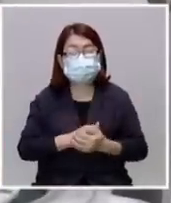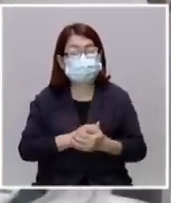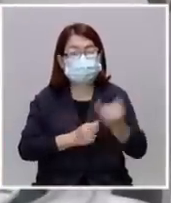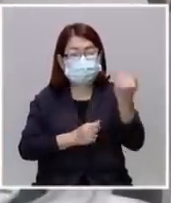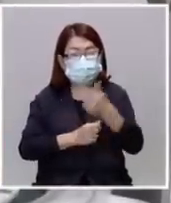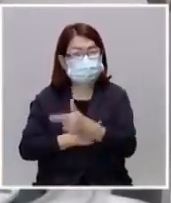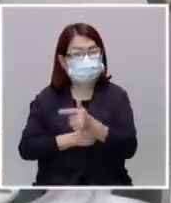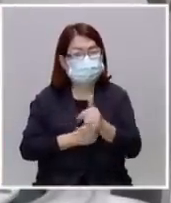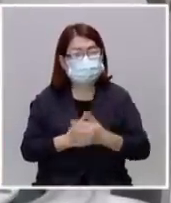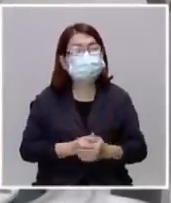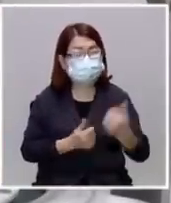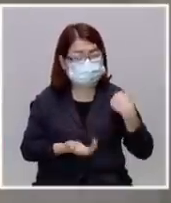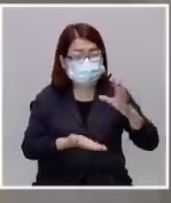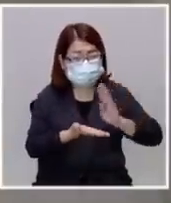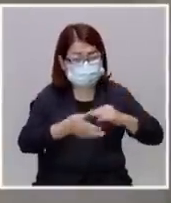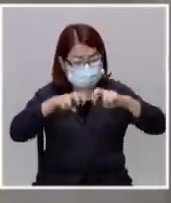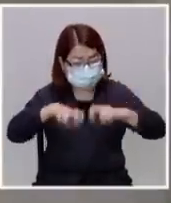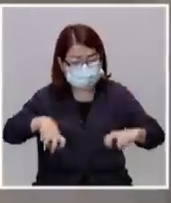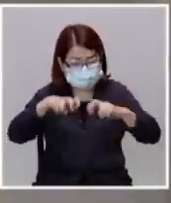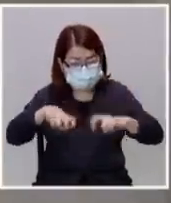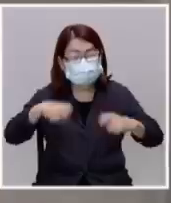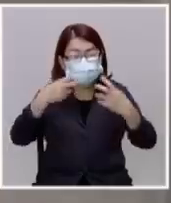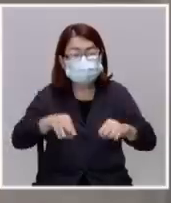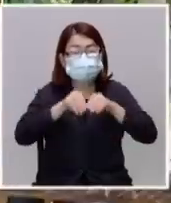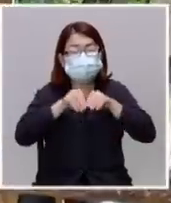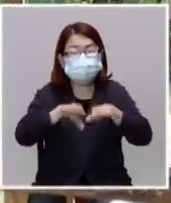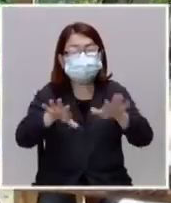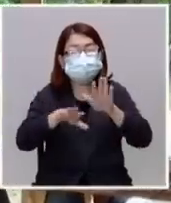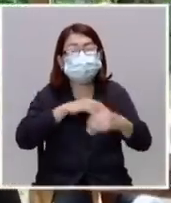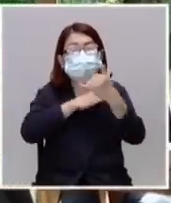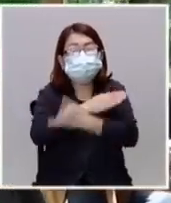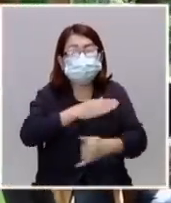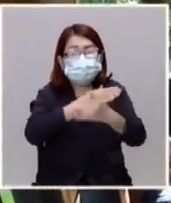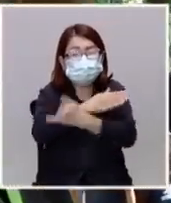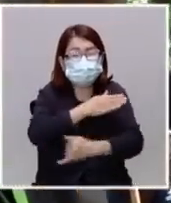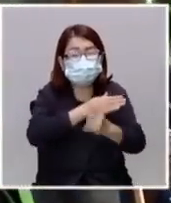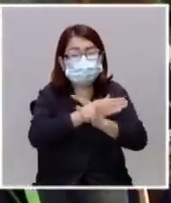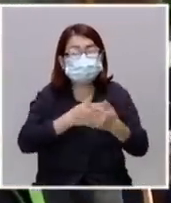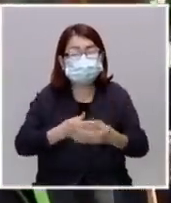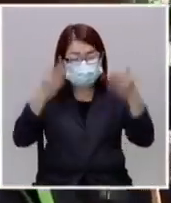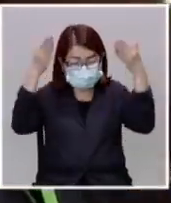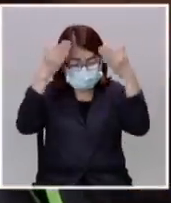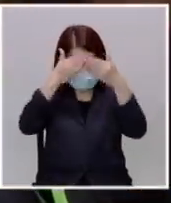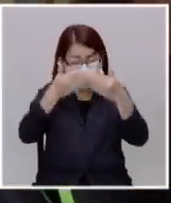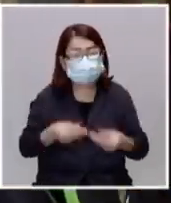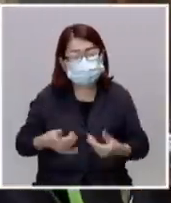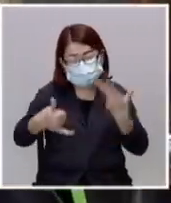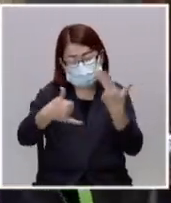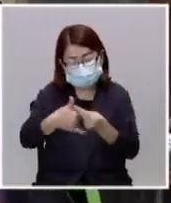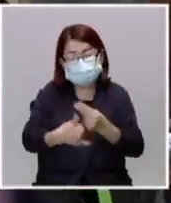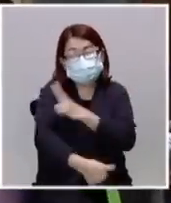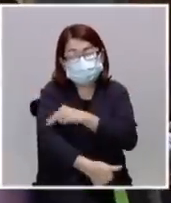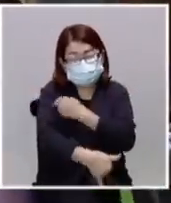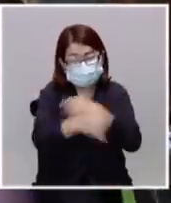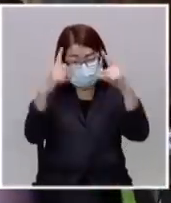การเอาผลการศึกษามาเผยแพร่ค่ะเป็นผลการศึกษาของอินโดนีเซียที่มีการฉีดวัคซีนตัวนี้ให้กับบุคลากรทางการแพทย์ปรากฏ